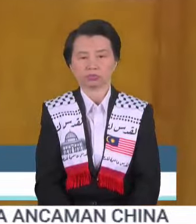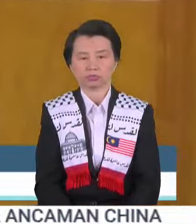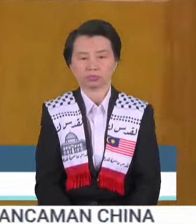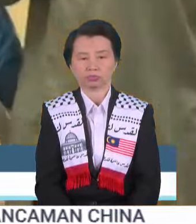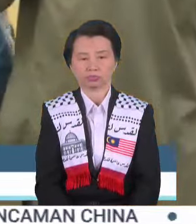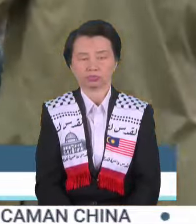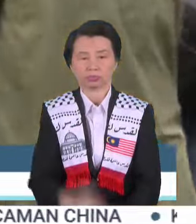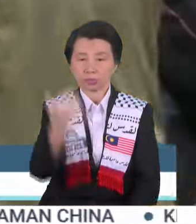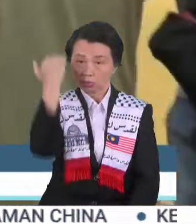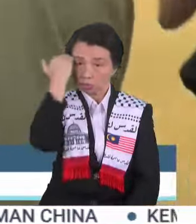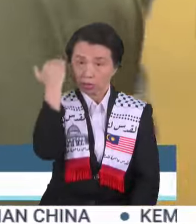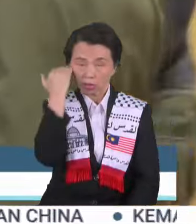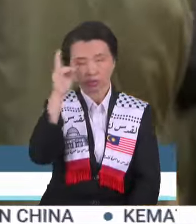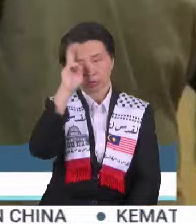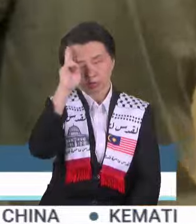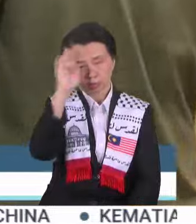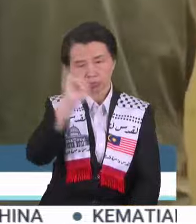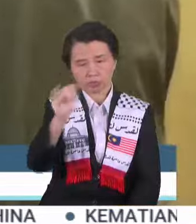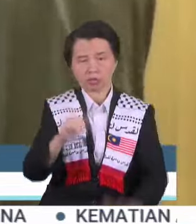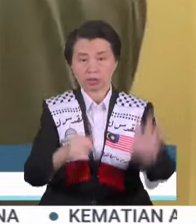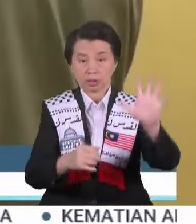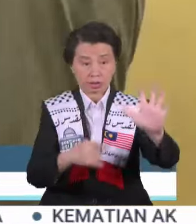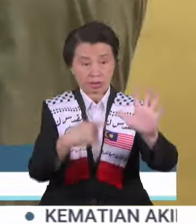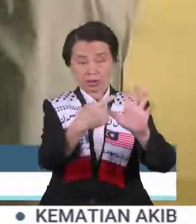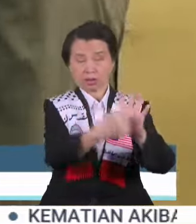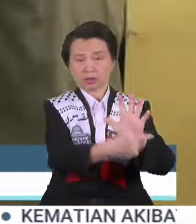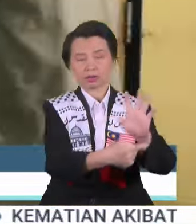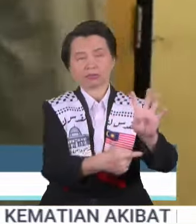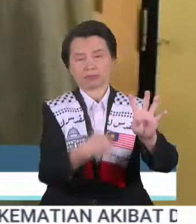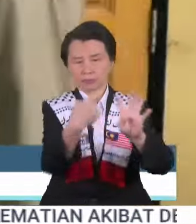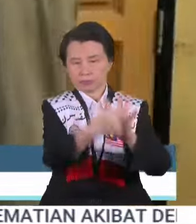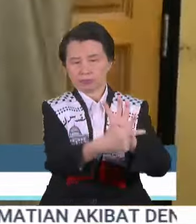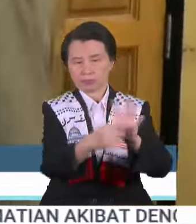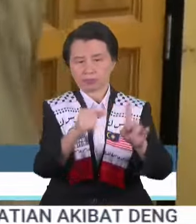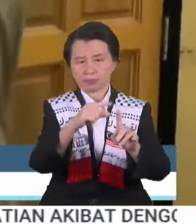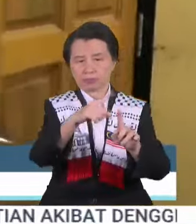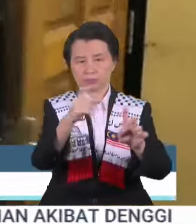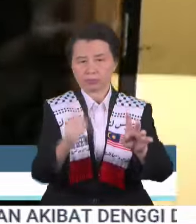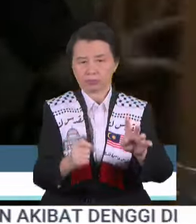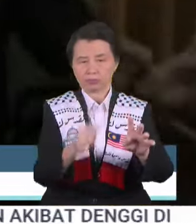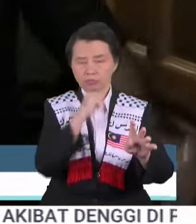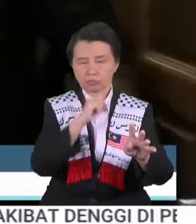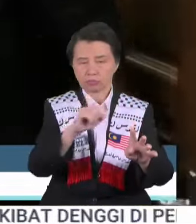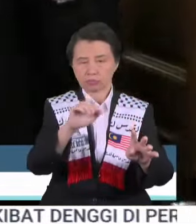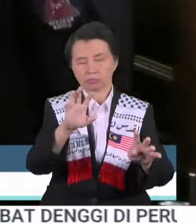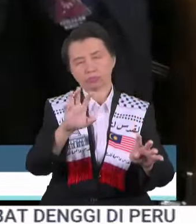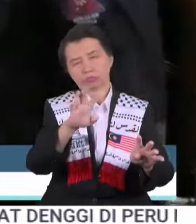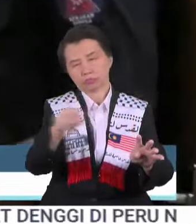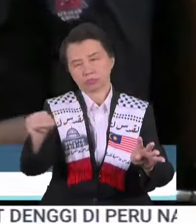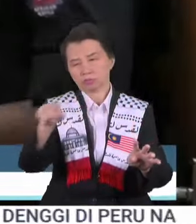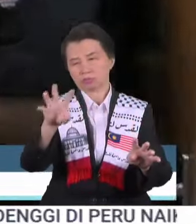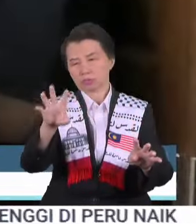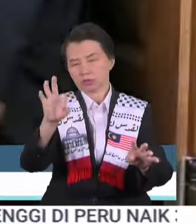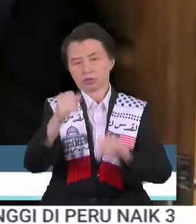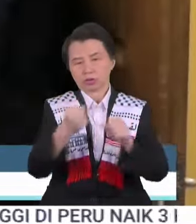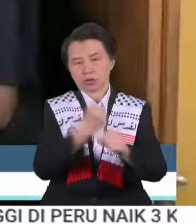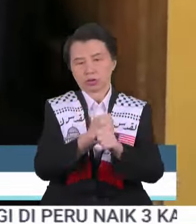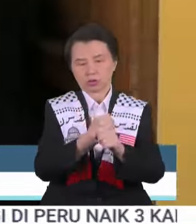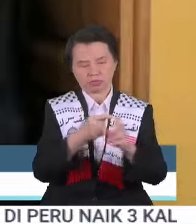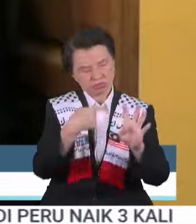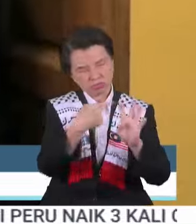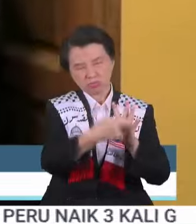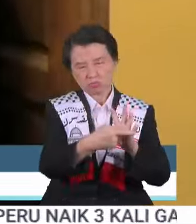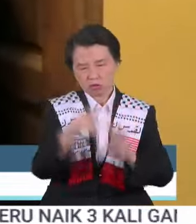Terdahulu di mahkamah sama, 4 warga Pakistan berusia antara 24 tahun hingga 49 tahun yang didakwa